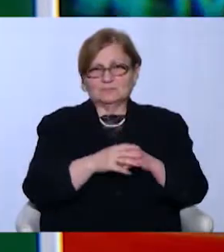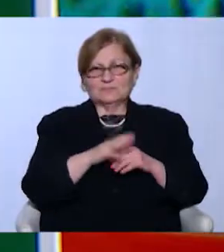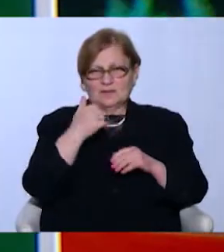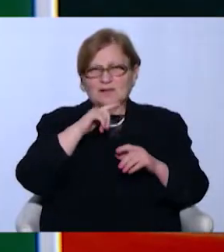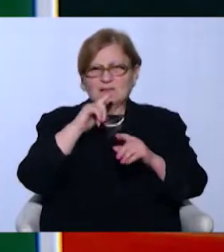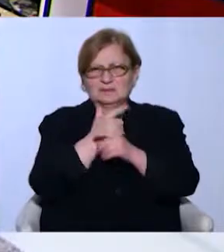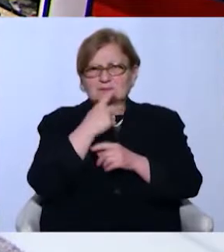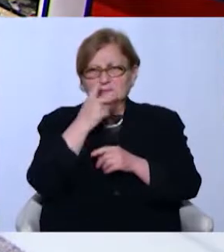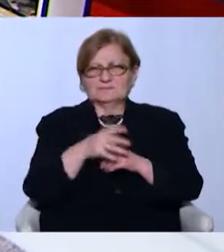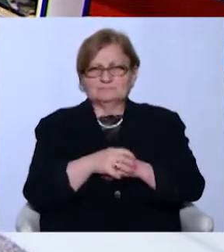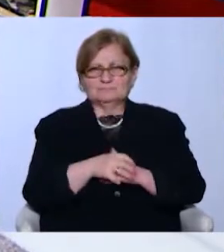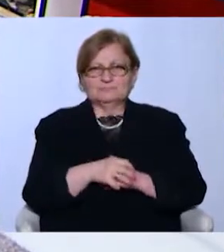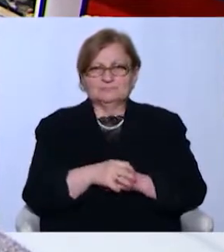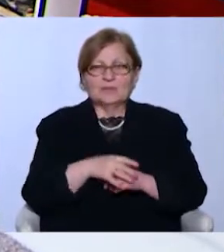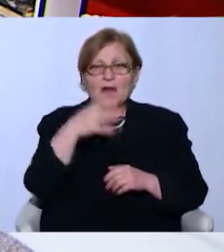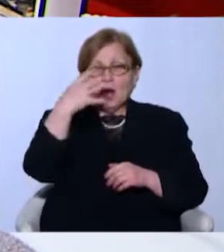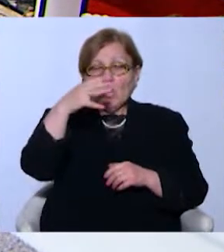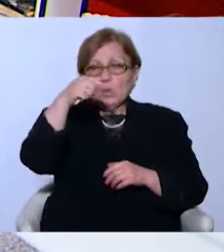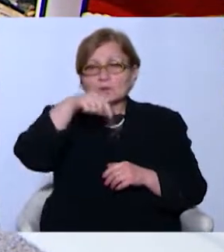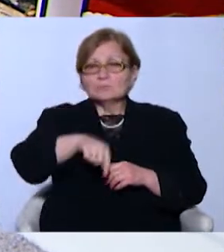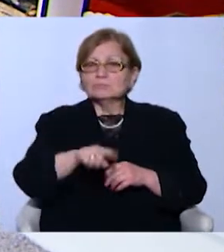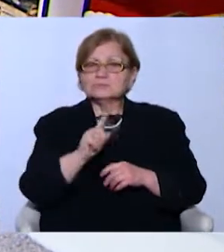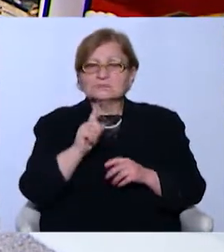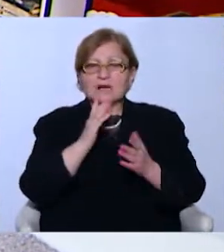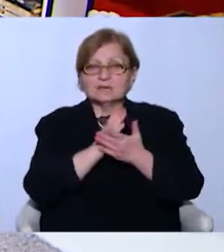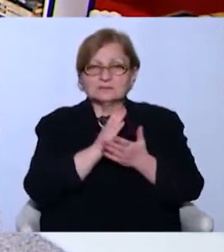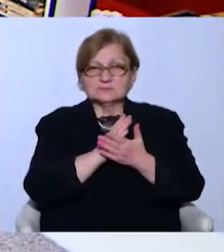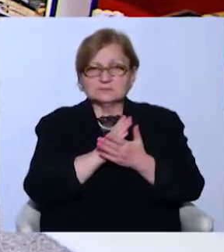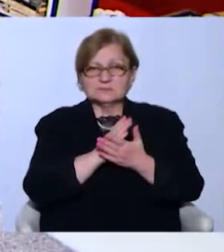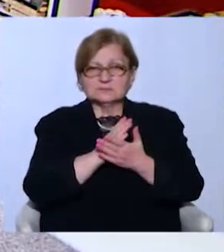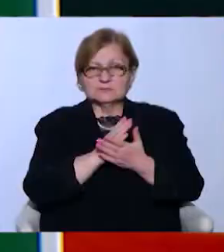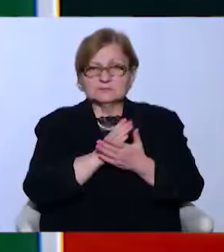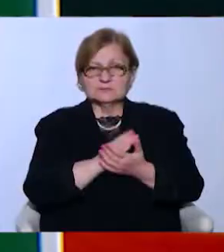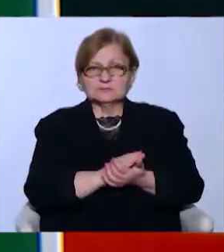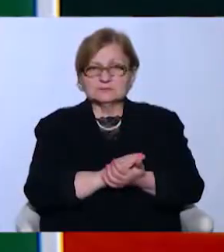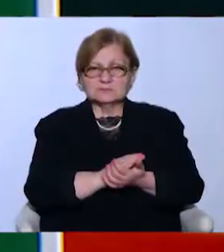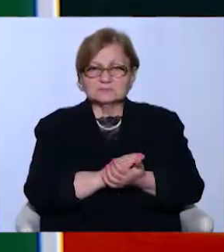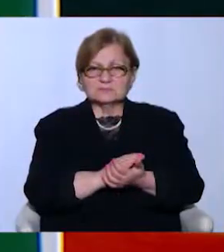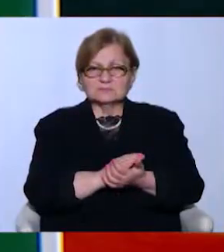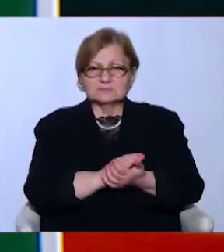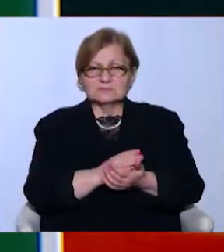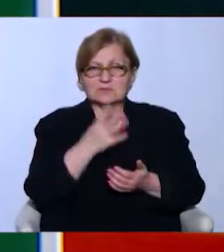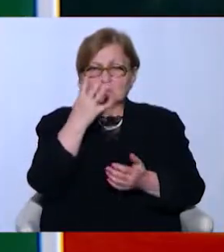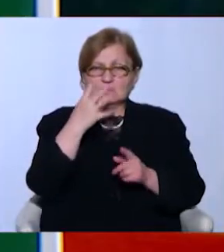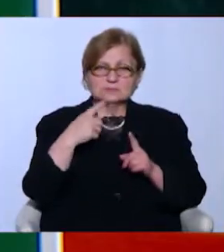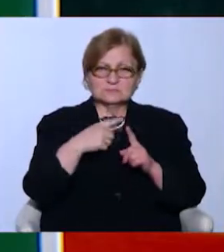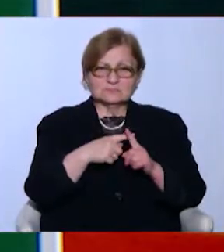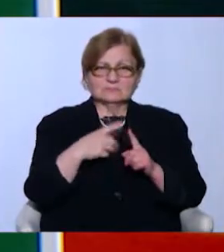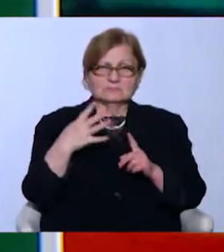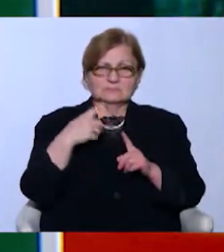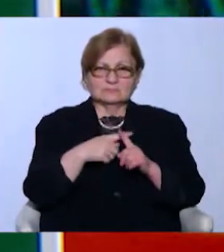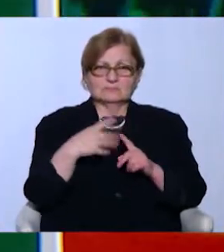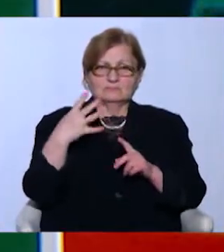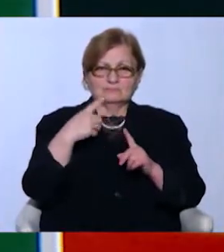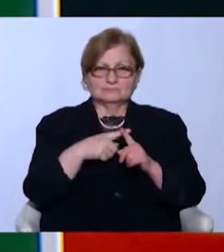კარგად დავინახოთ. 40 არის რა? 40 არის 4 დამატებული 4,